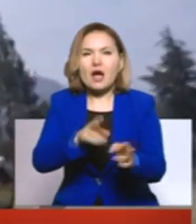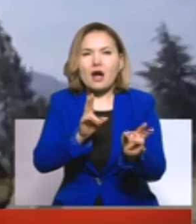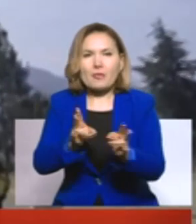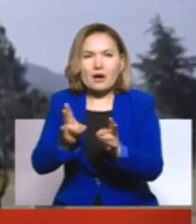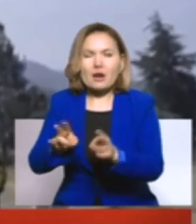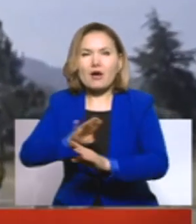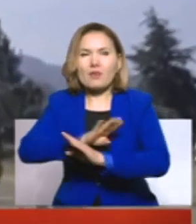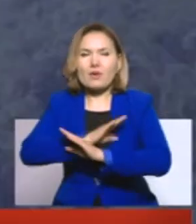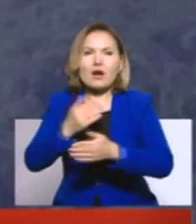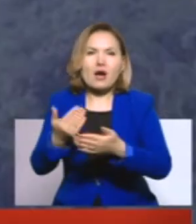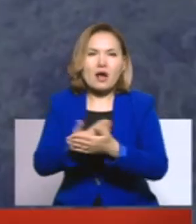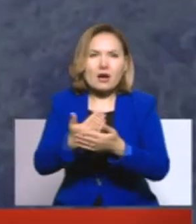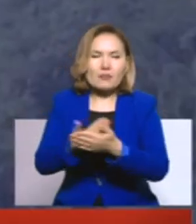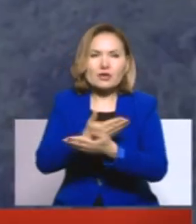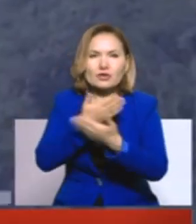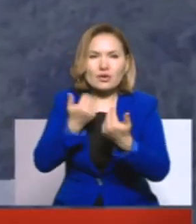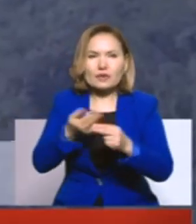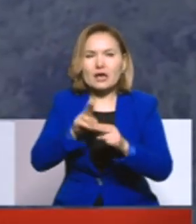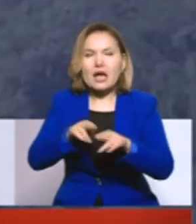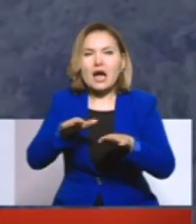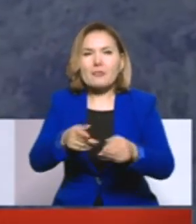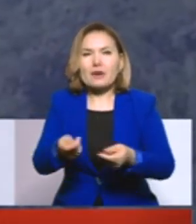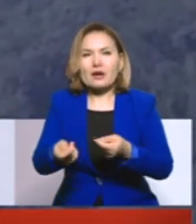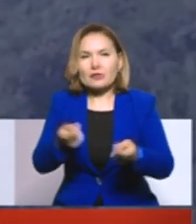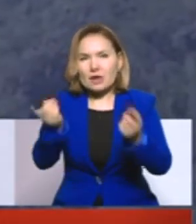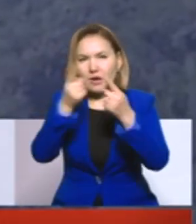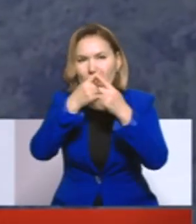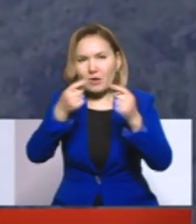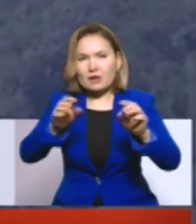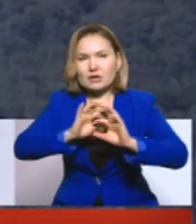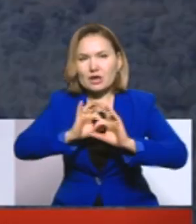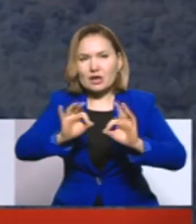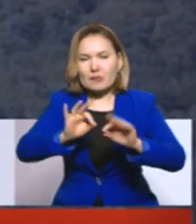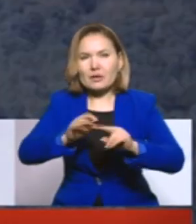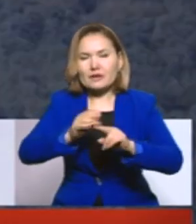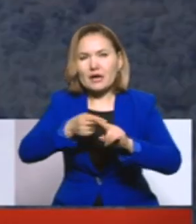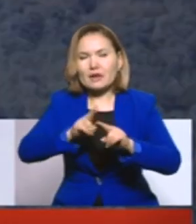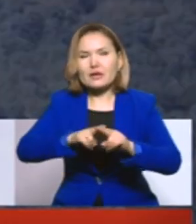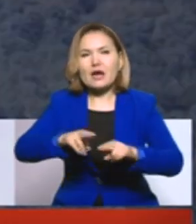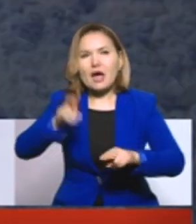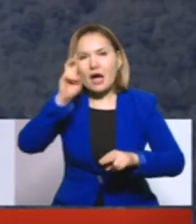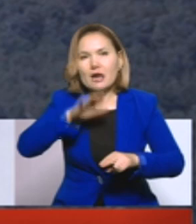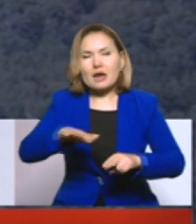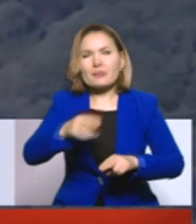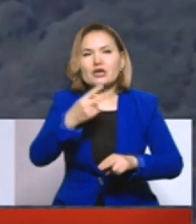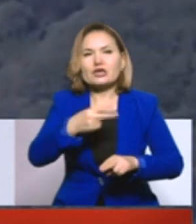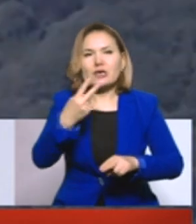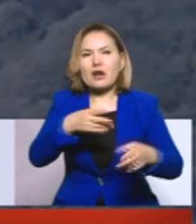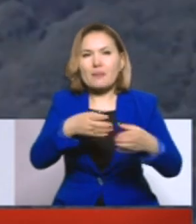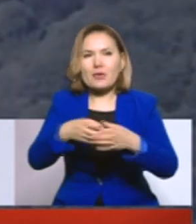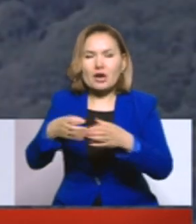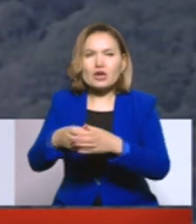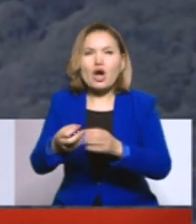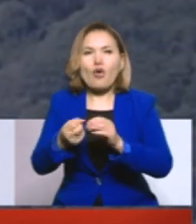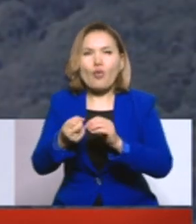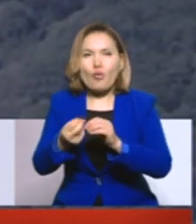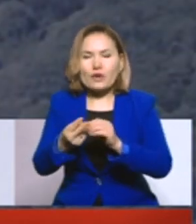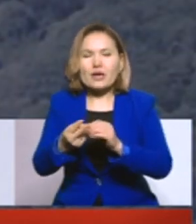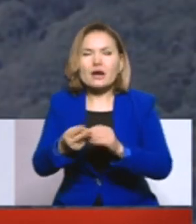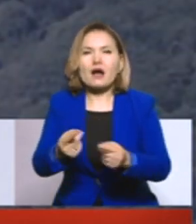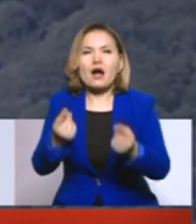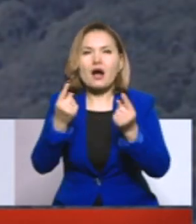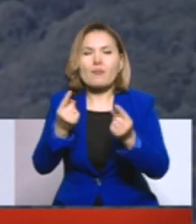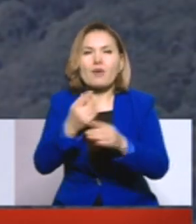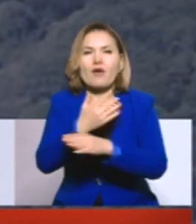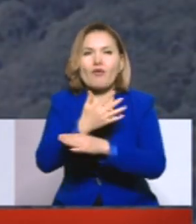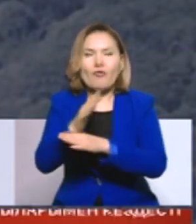шеккен адамдар туралы мәлімет түскен жоқ. Жергілікті ақпарат құралдарының мәлімдеуінше елдегі 22 департаменттің 12-сі алапат